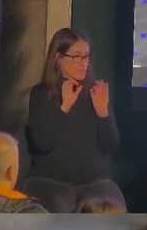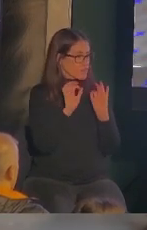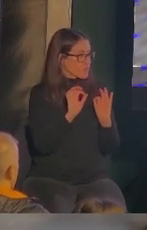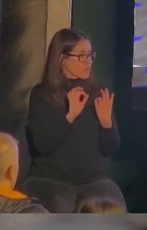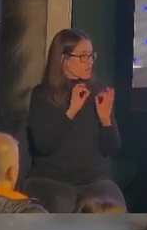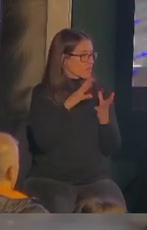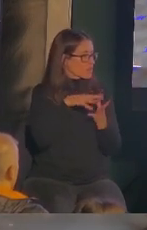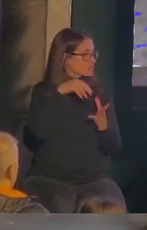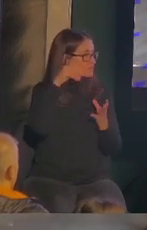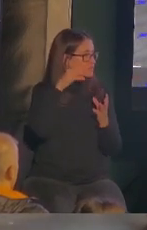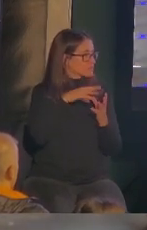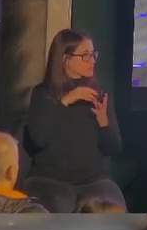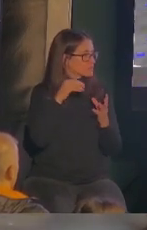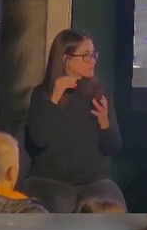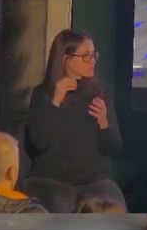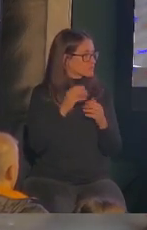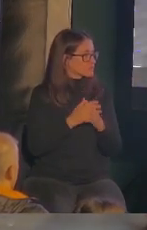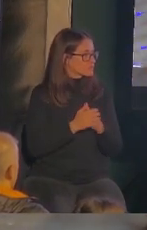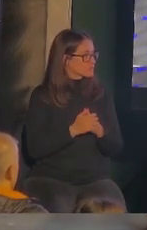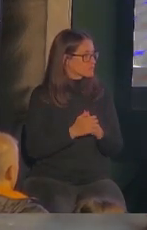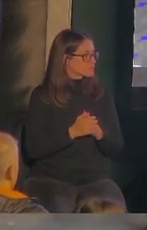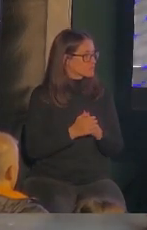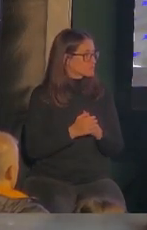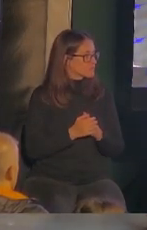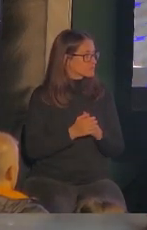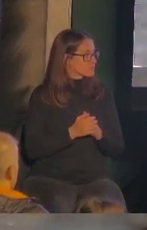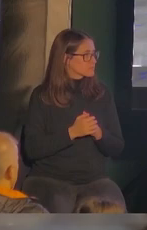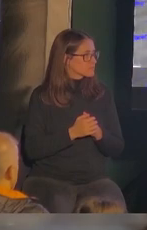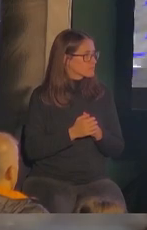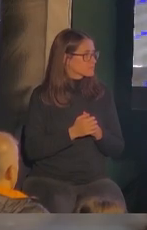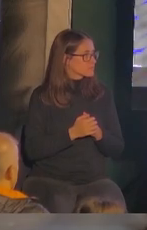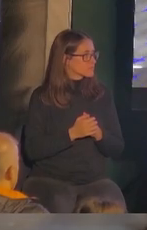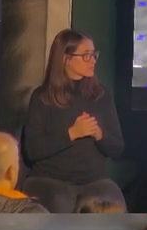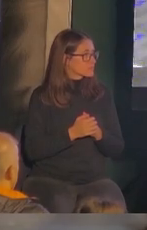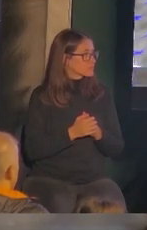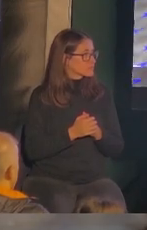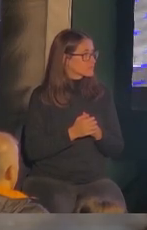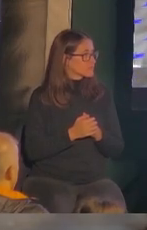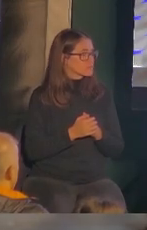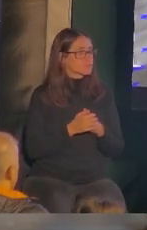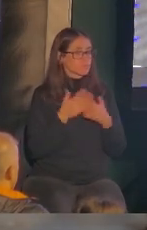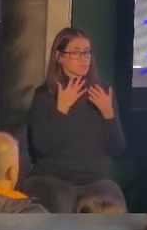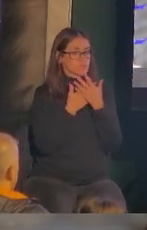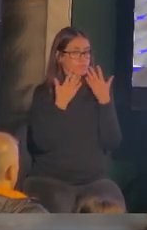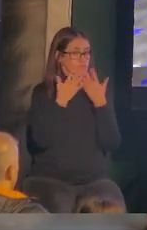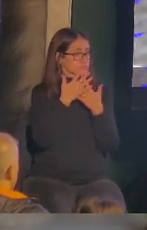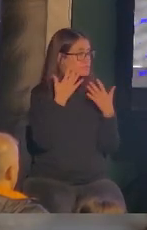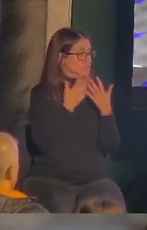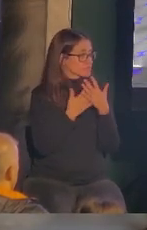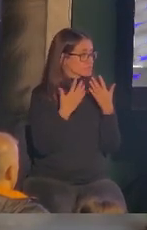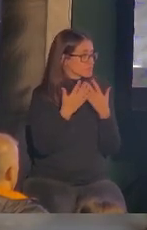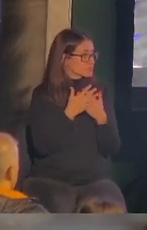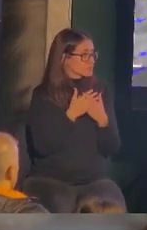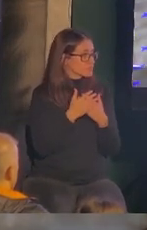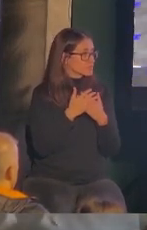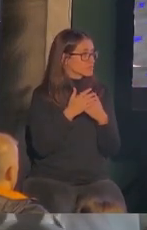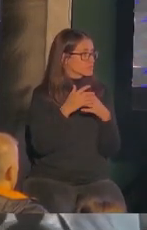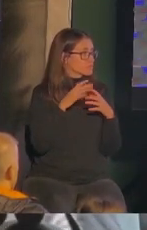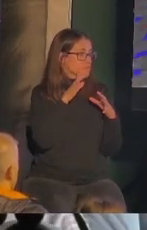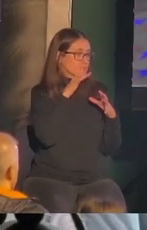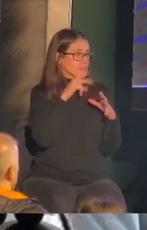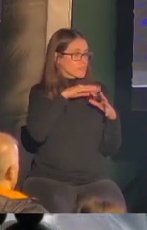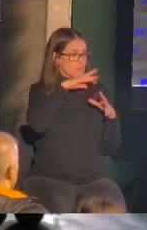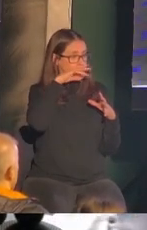m'interessa. Llavors, per un cantó el que faré és barrejar tota aquesta part líquida i